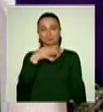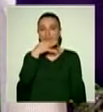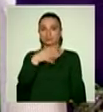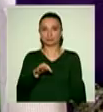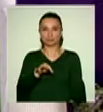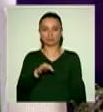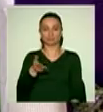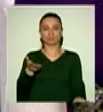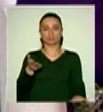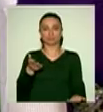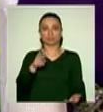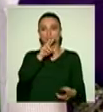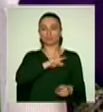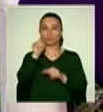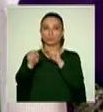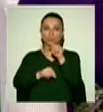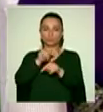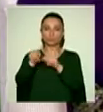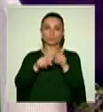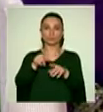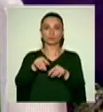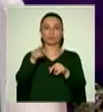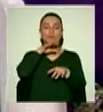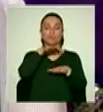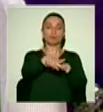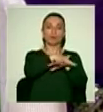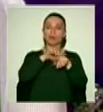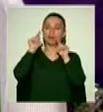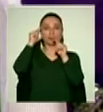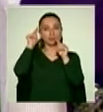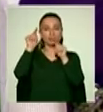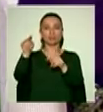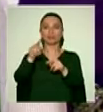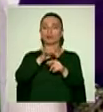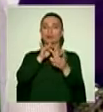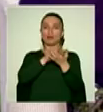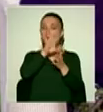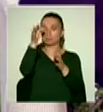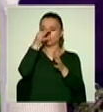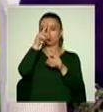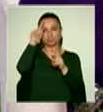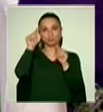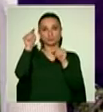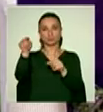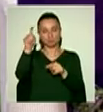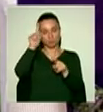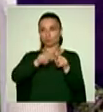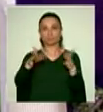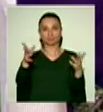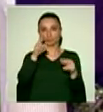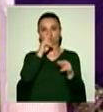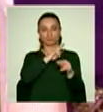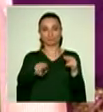რომ ყველაზე ლამაზი ბიჭი წარწერებს ახვედრებდნენ, ქვევით უწყობდნენ აქციებს, ყველაზე ლამაზ ბიჭ დაძდევდა მთელი ქალაქი